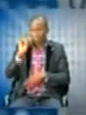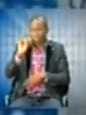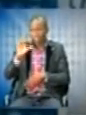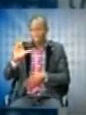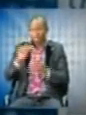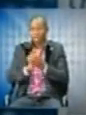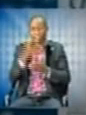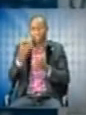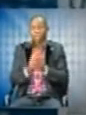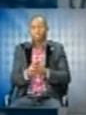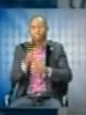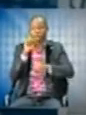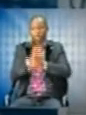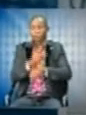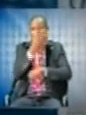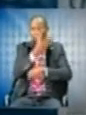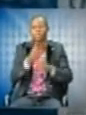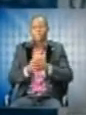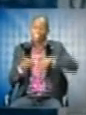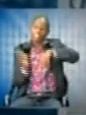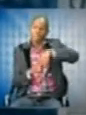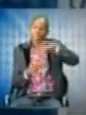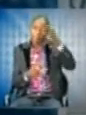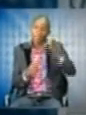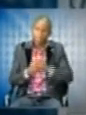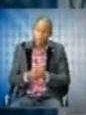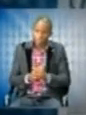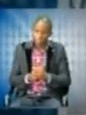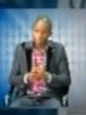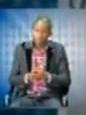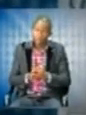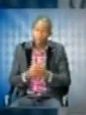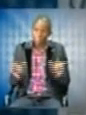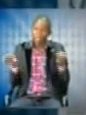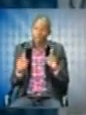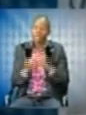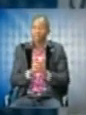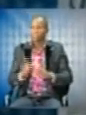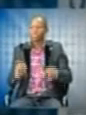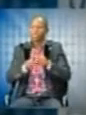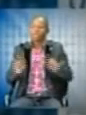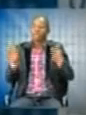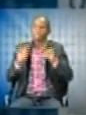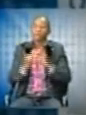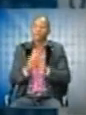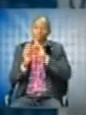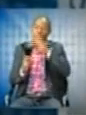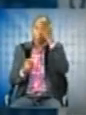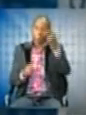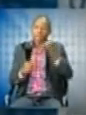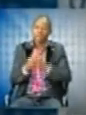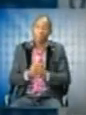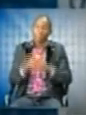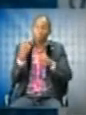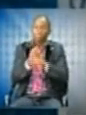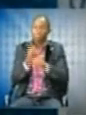des 1980 et surtout 1994 lorsque les Eagles étaient devenus les Super Eagles à la